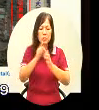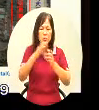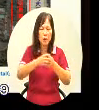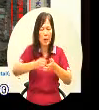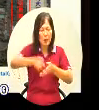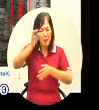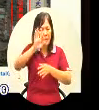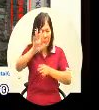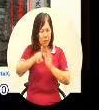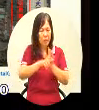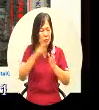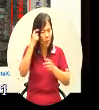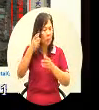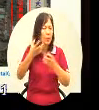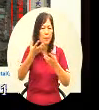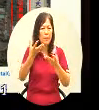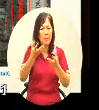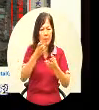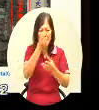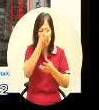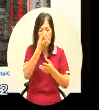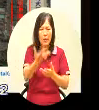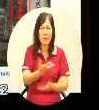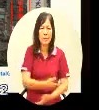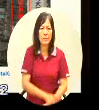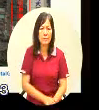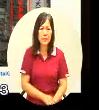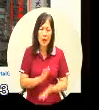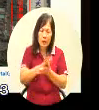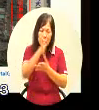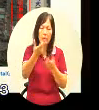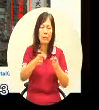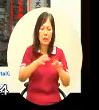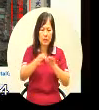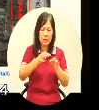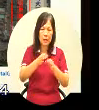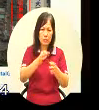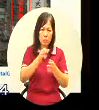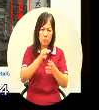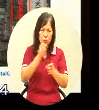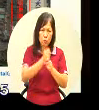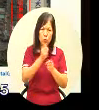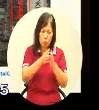所以流标哦。不过这未来是商业使用，这商事。